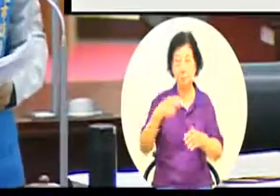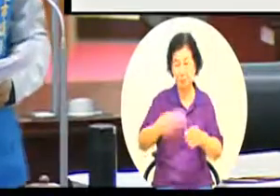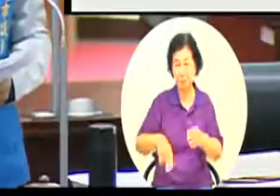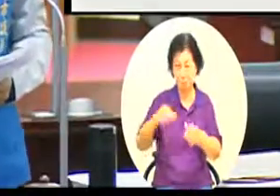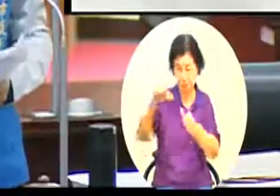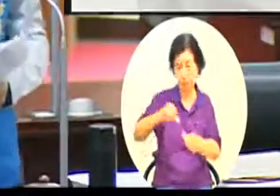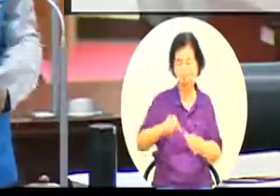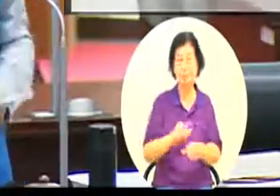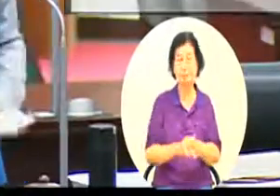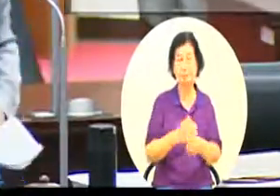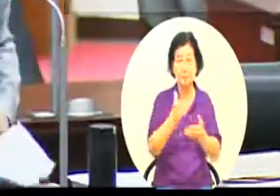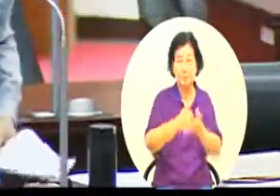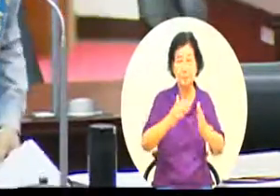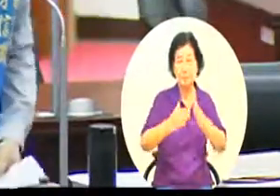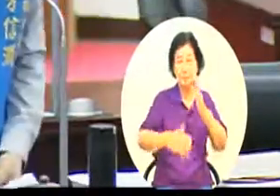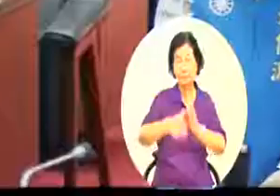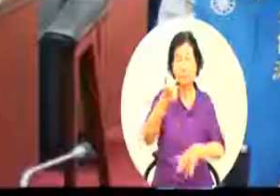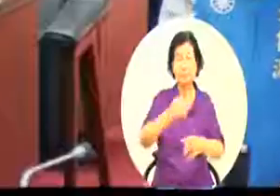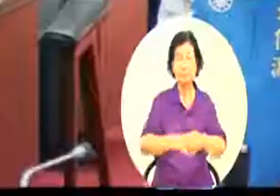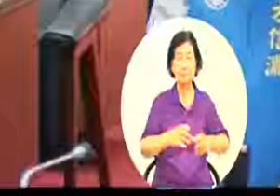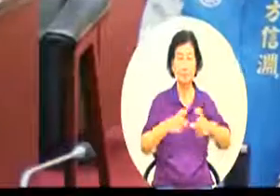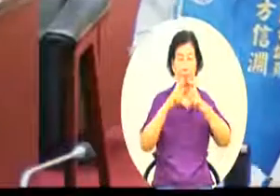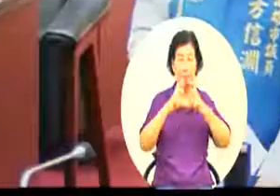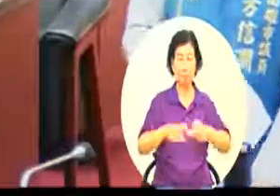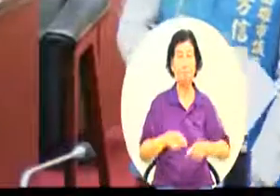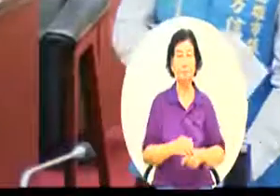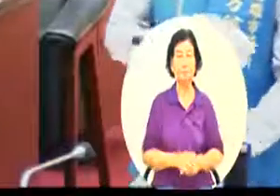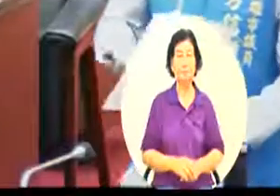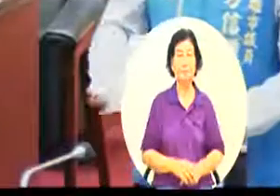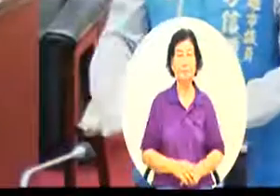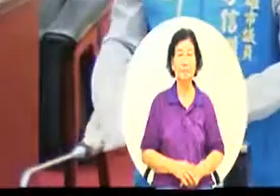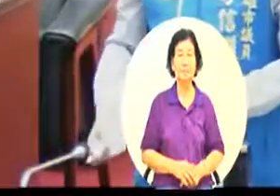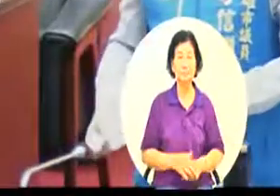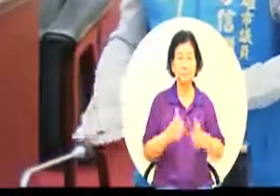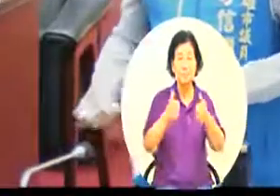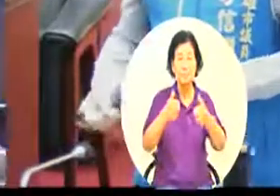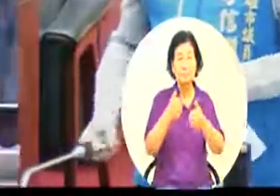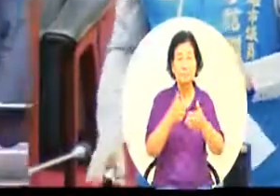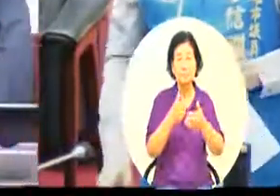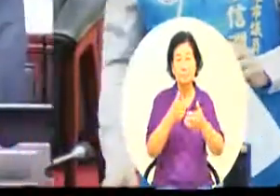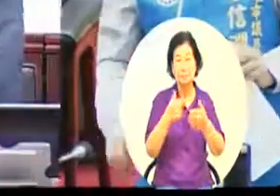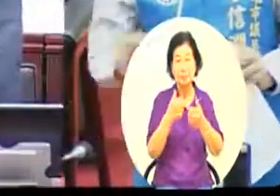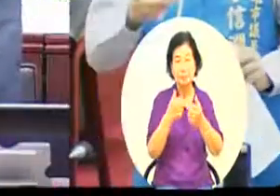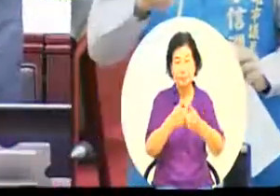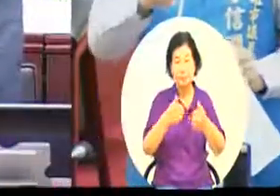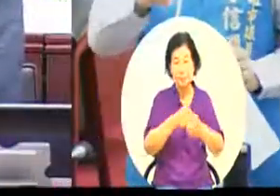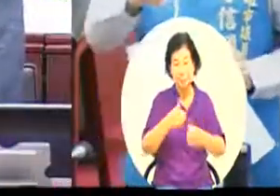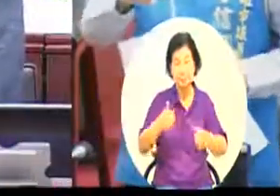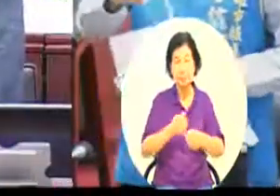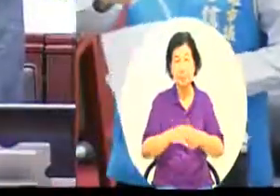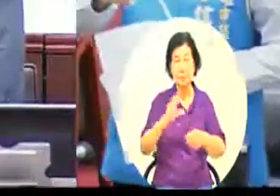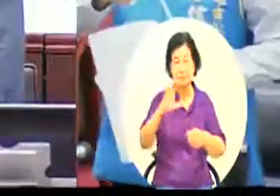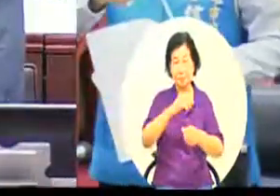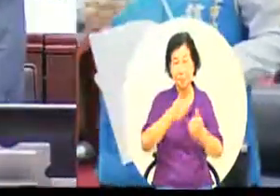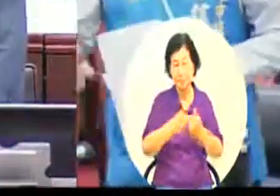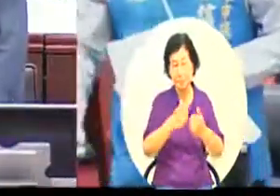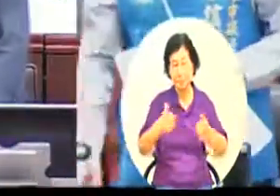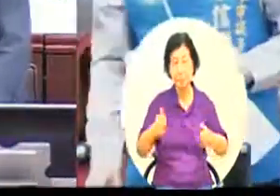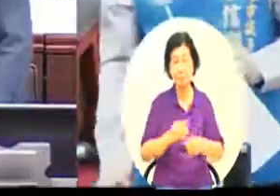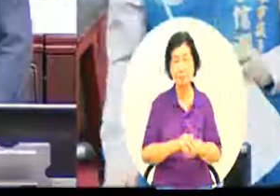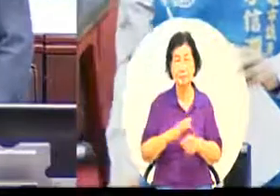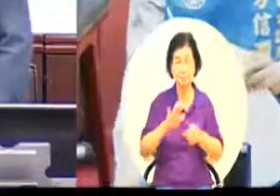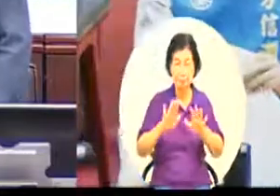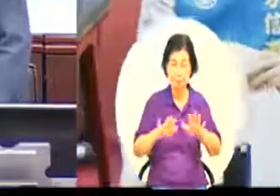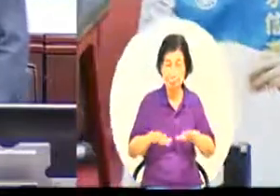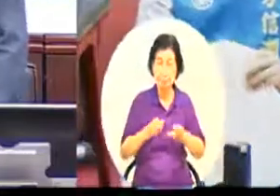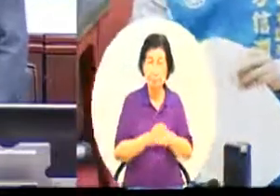答好不好？ 请市长回答。 多谢议长啊，多谢本议员啊，一立一休造